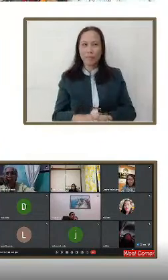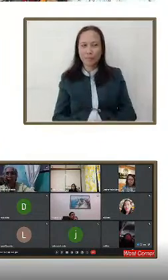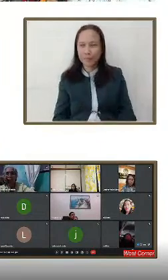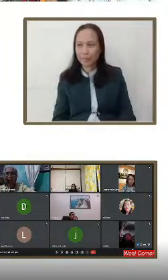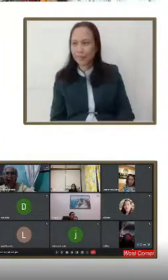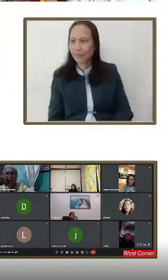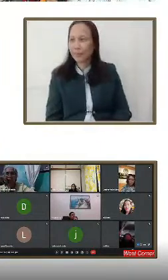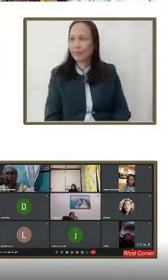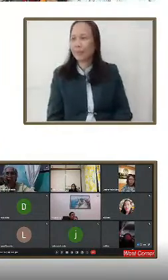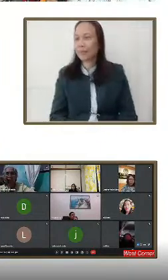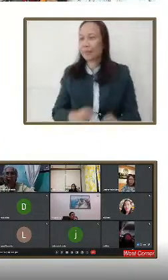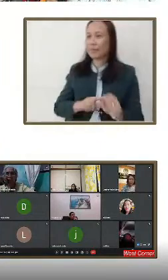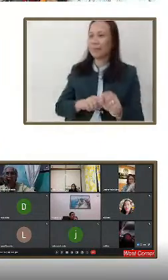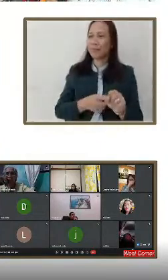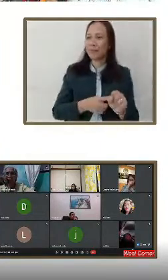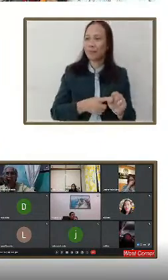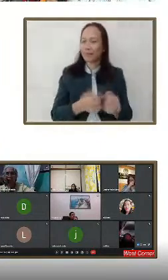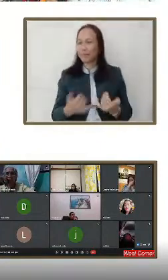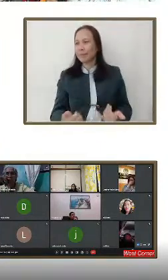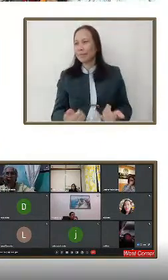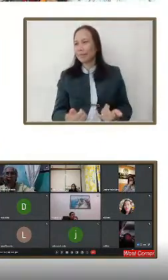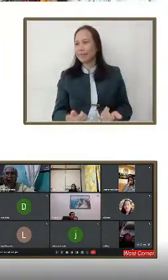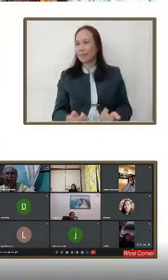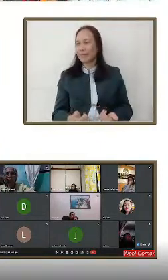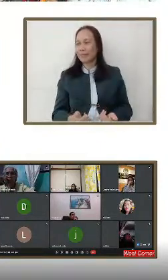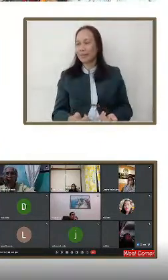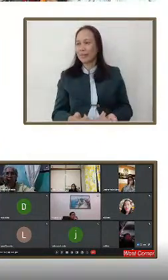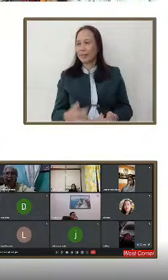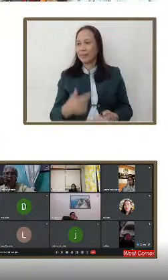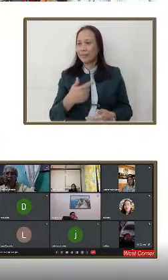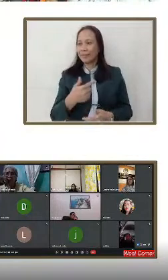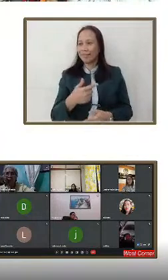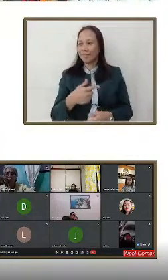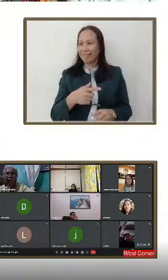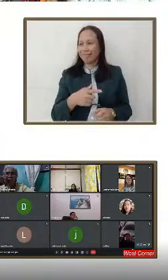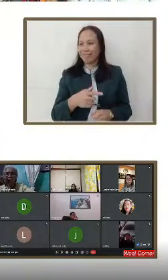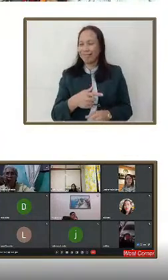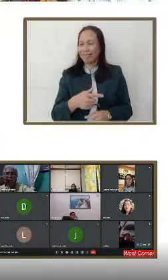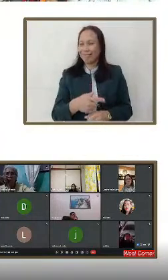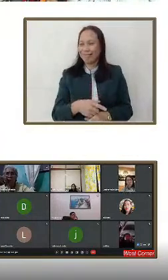Kaya simula ngayon, ha? Ikaw, Genesis, ha?